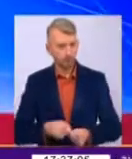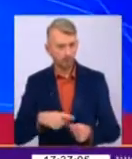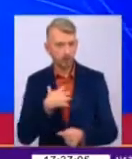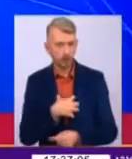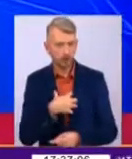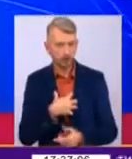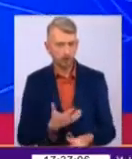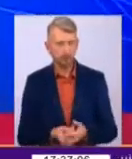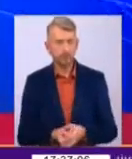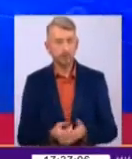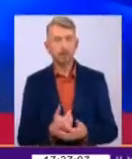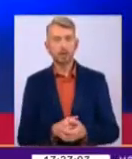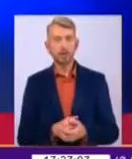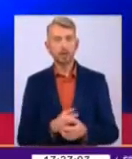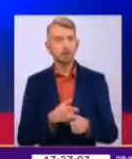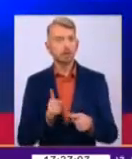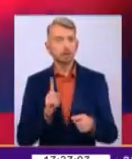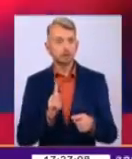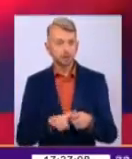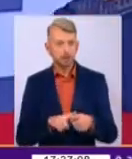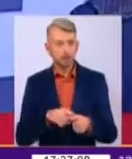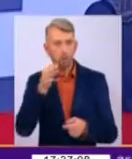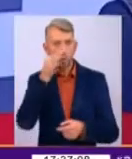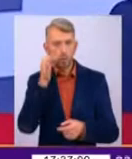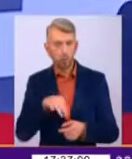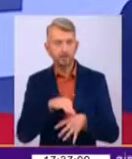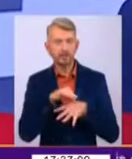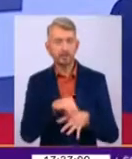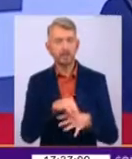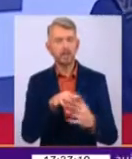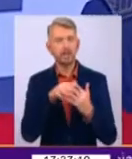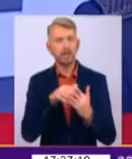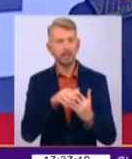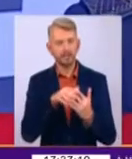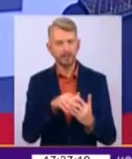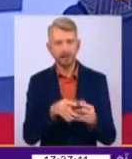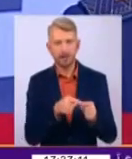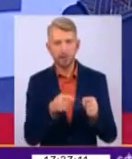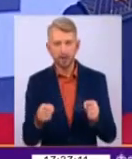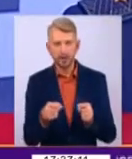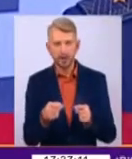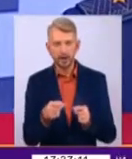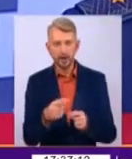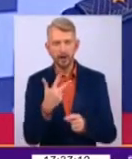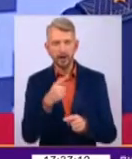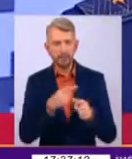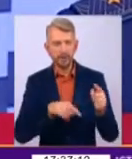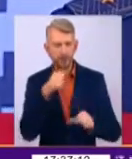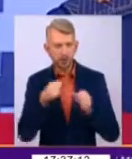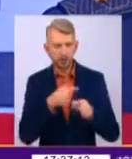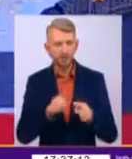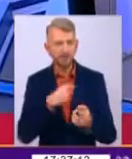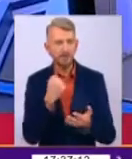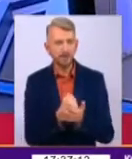це, і це досвід ведення війни на протязі 3,5 років, це